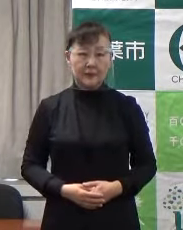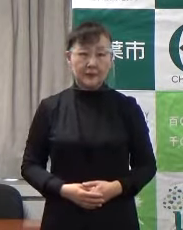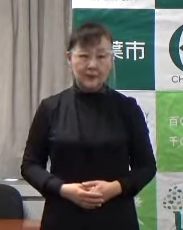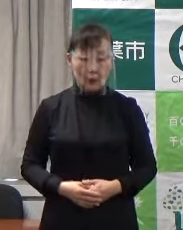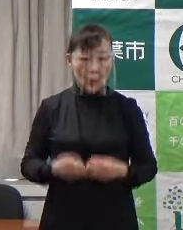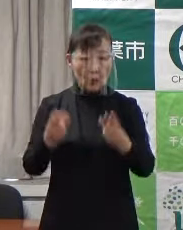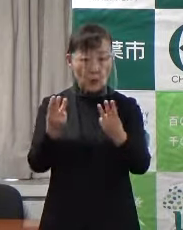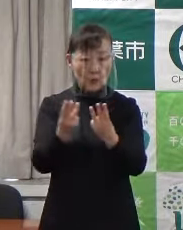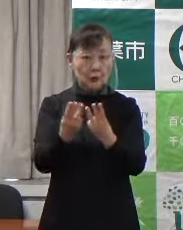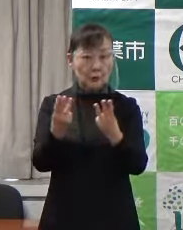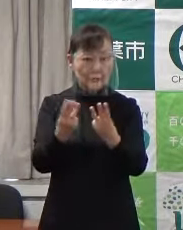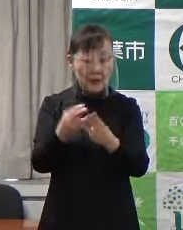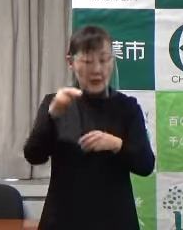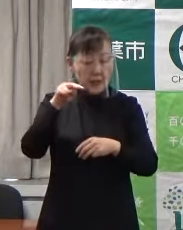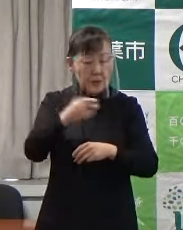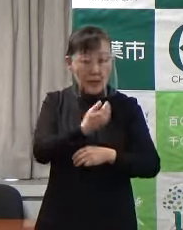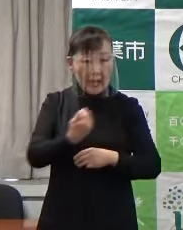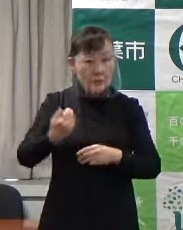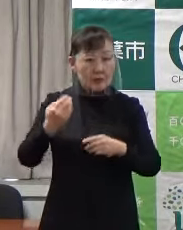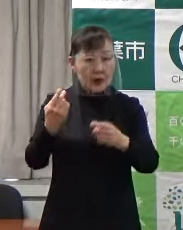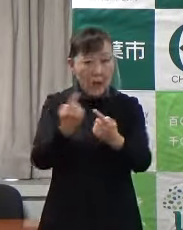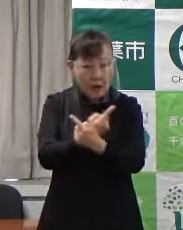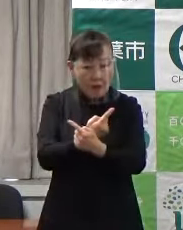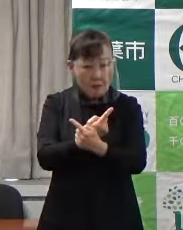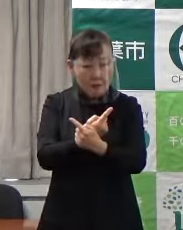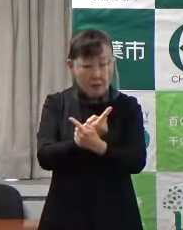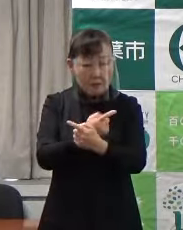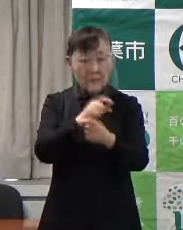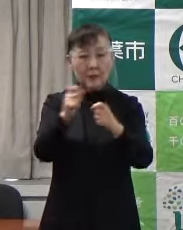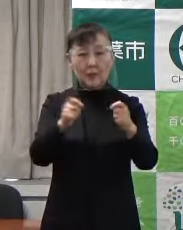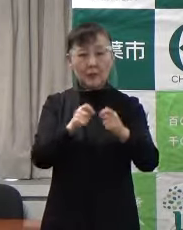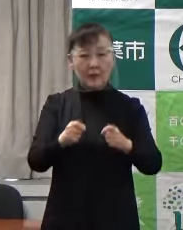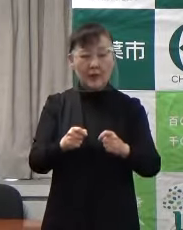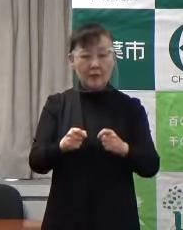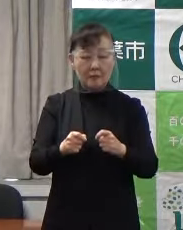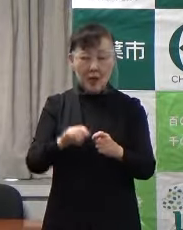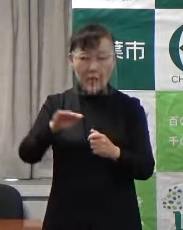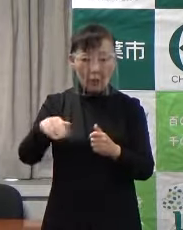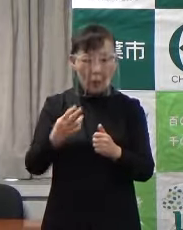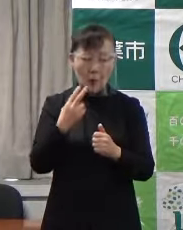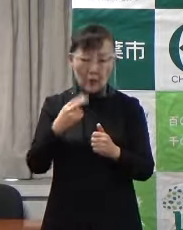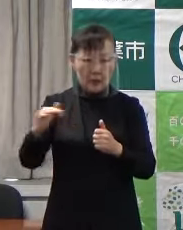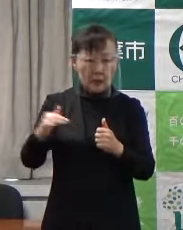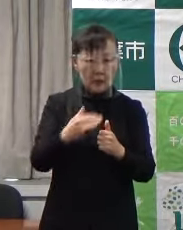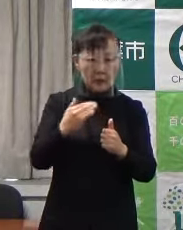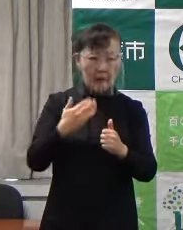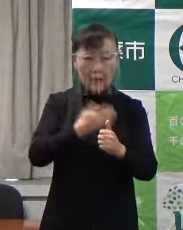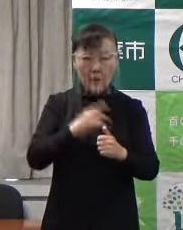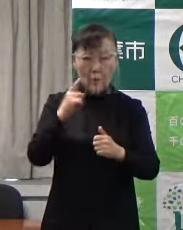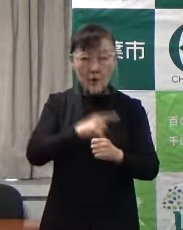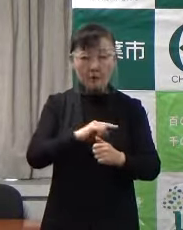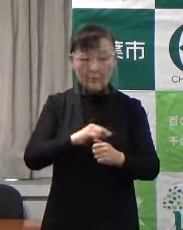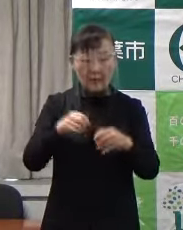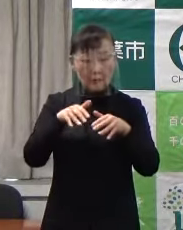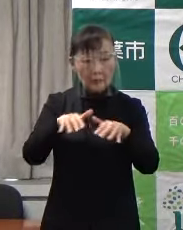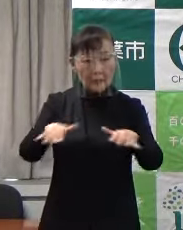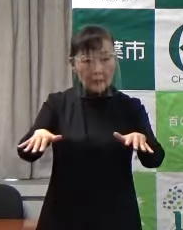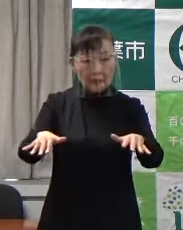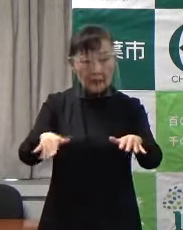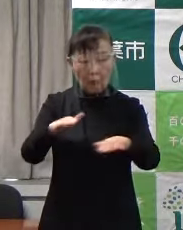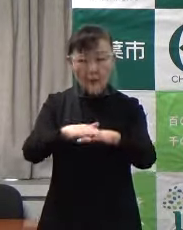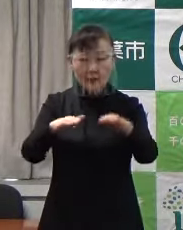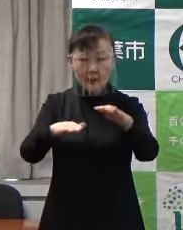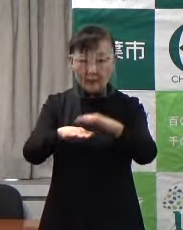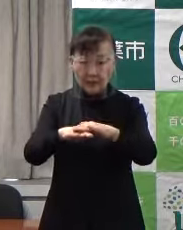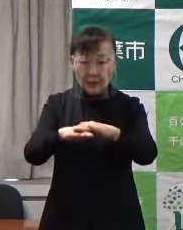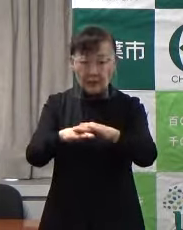こうした数値、見える化によってですね、受動喫煙による健康被害についての周知啓発、こうしたものを重ねて